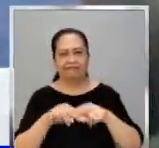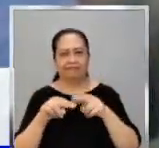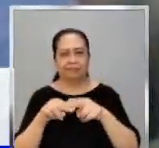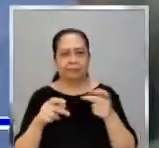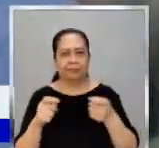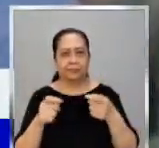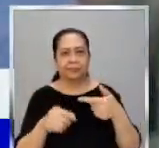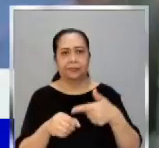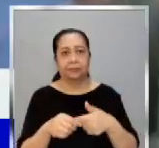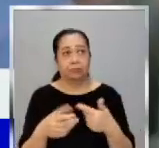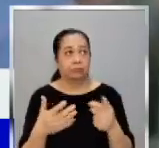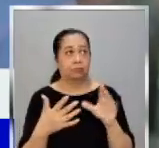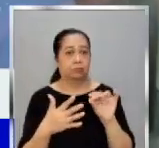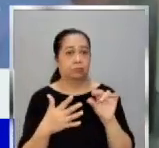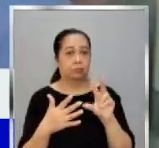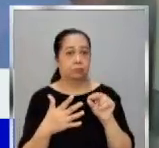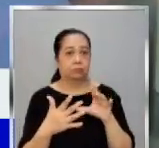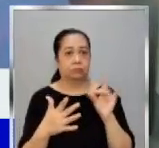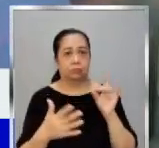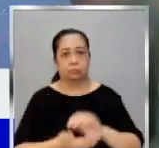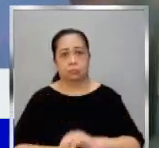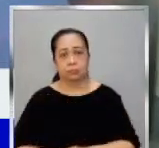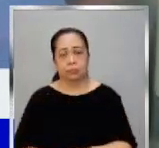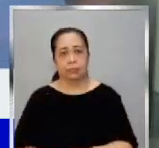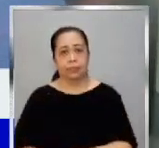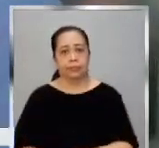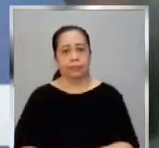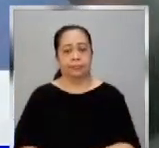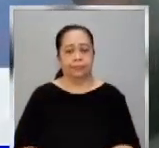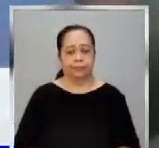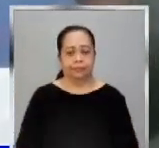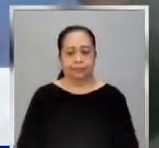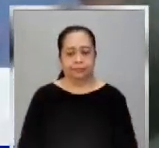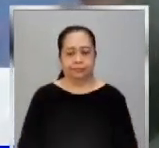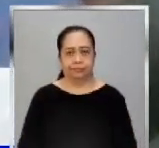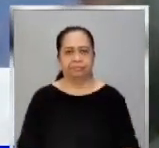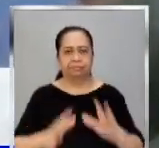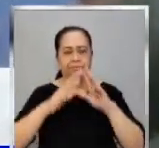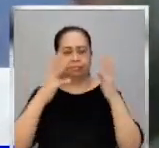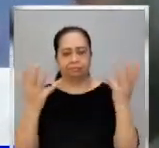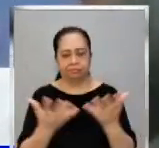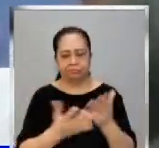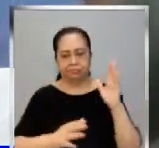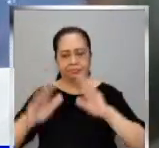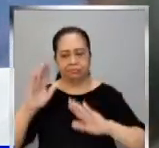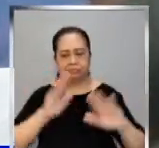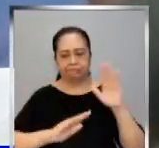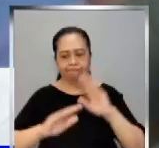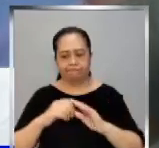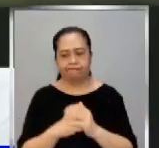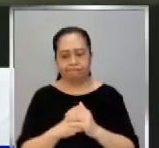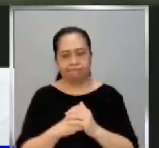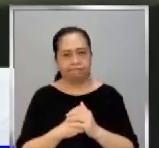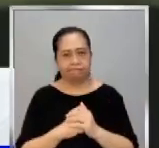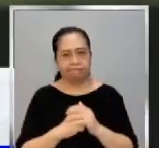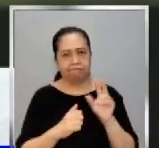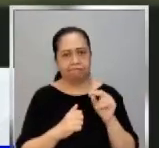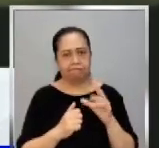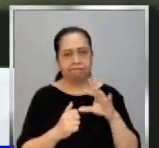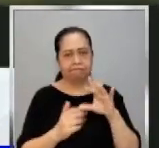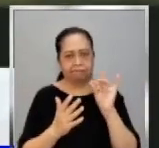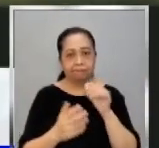ho tayong magagawa dahil global problem naman yan eh. Wala tayong magagawa.